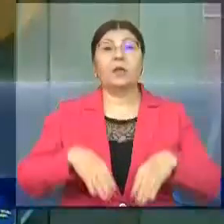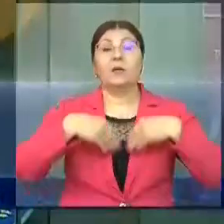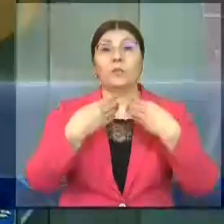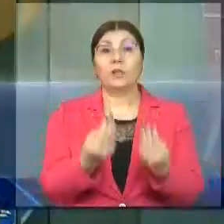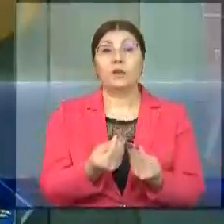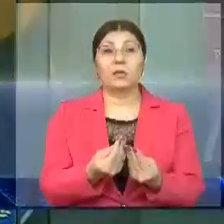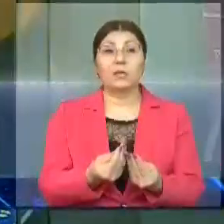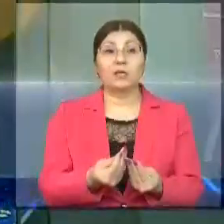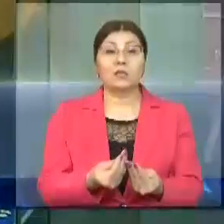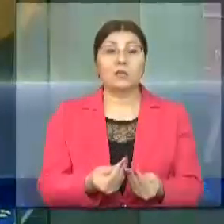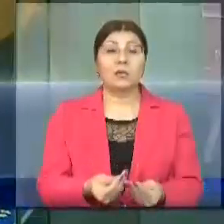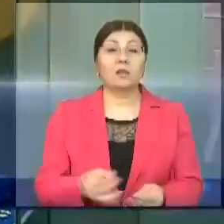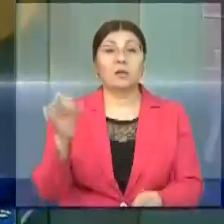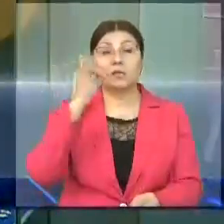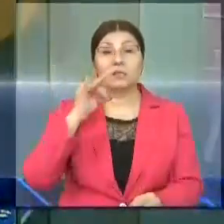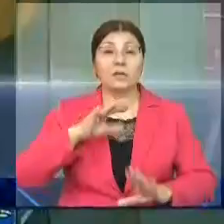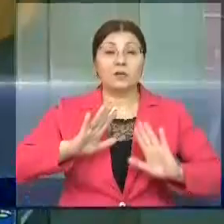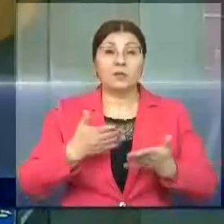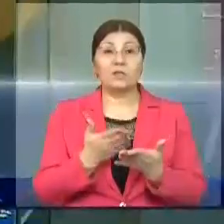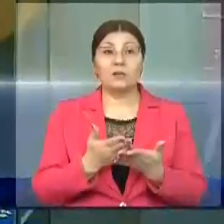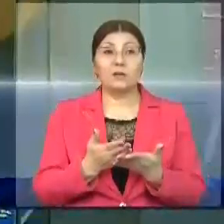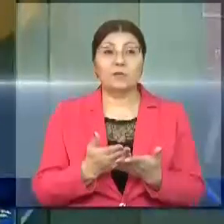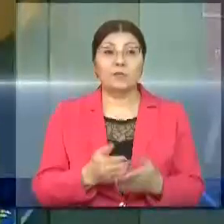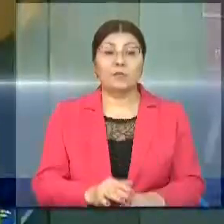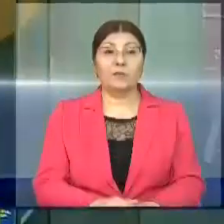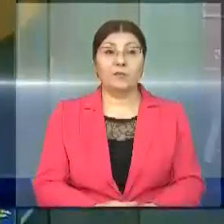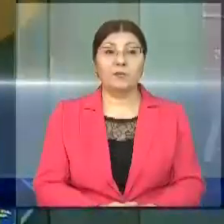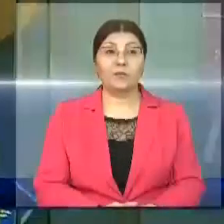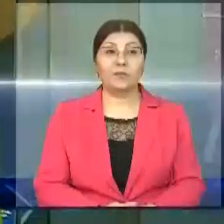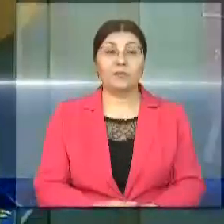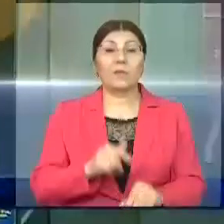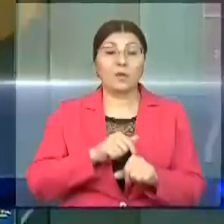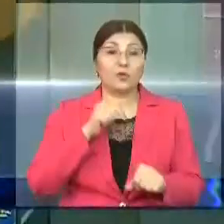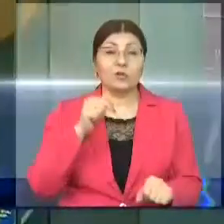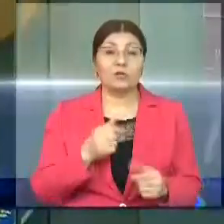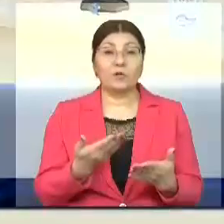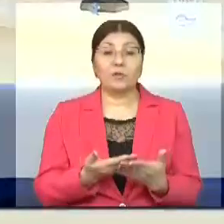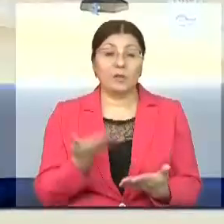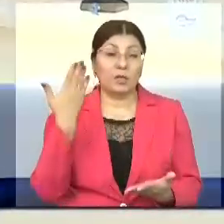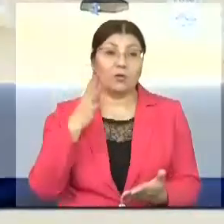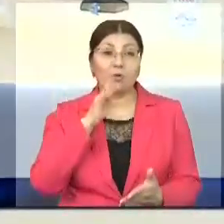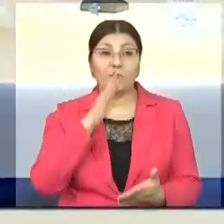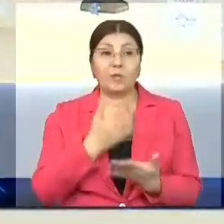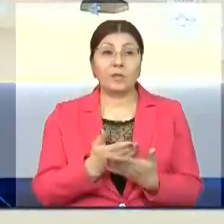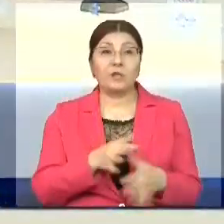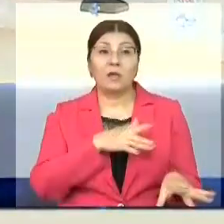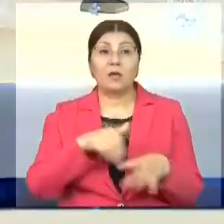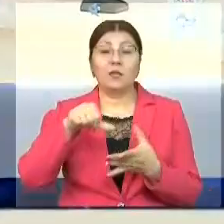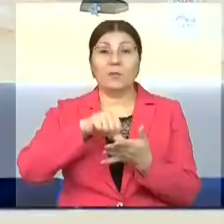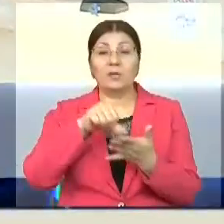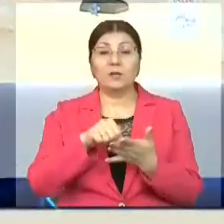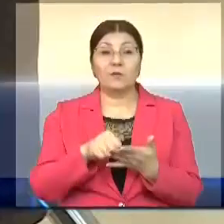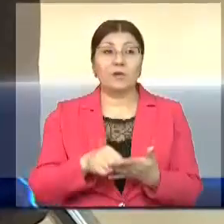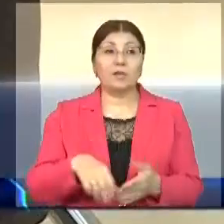передать те самые исторические события или то чувство на тот период. В мероприятии приняли участие